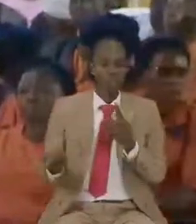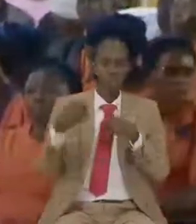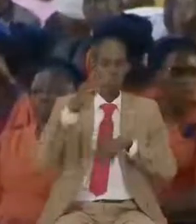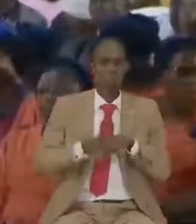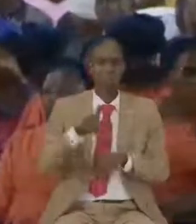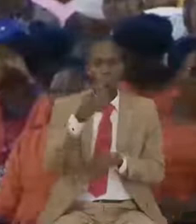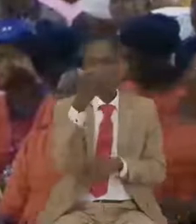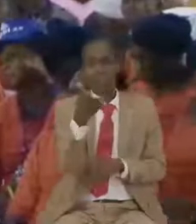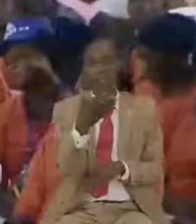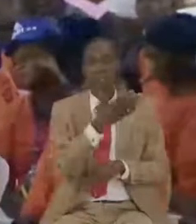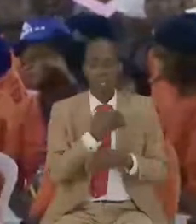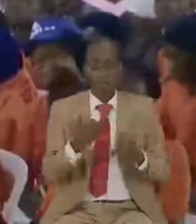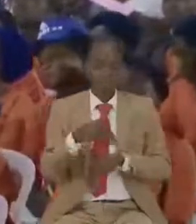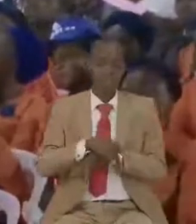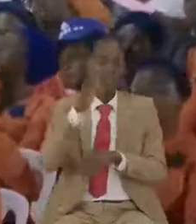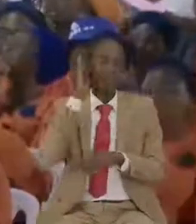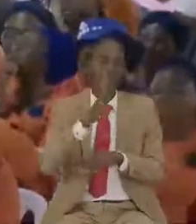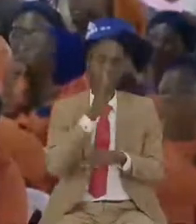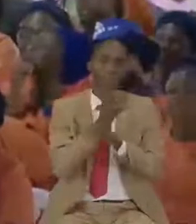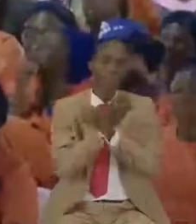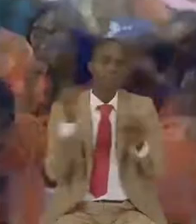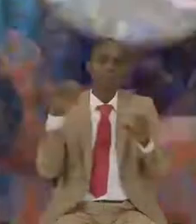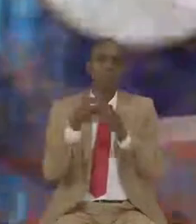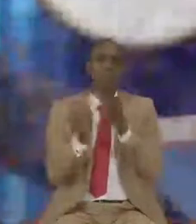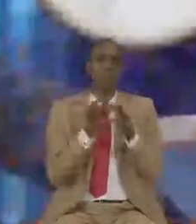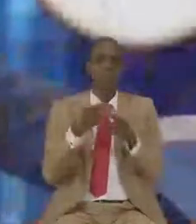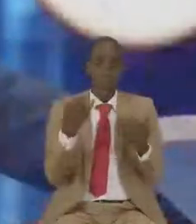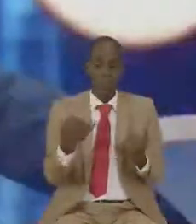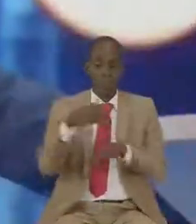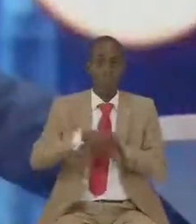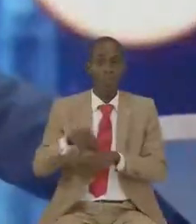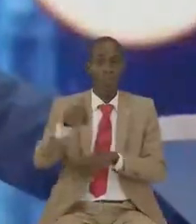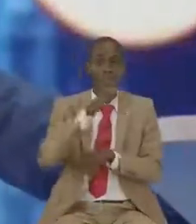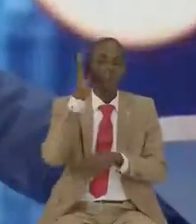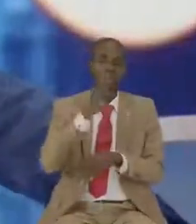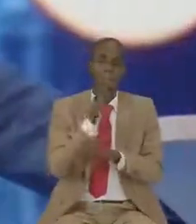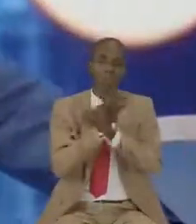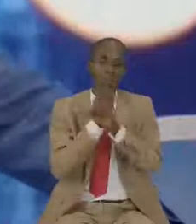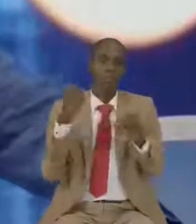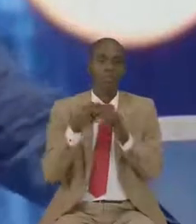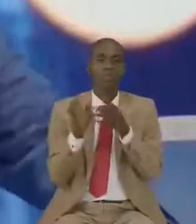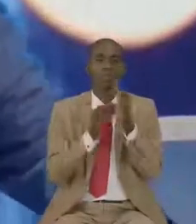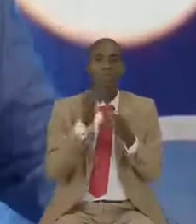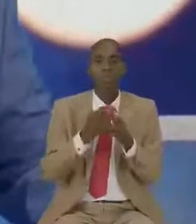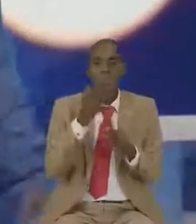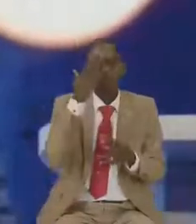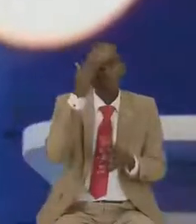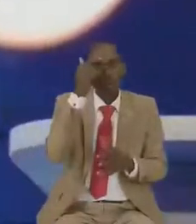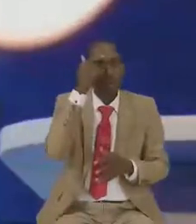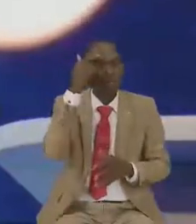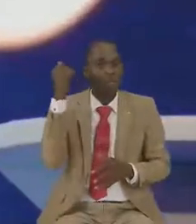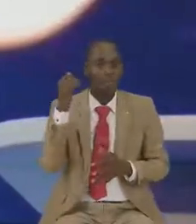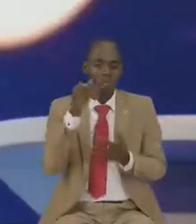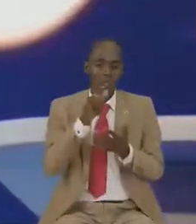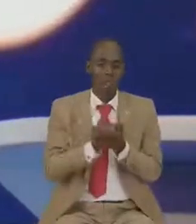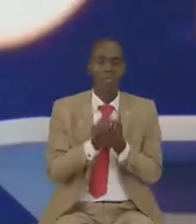cœur, cela va descendre sur toi et ce soir tu seras sauvé. Je dis, ce soir tu seras sauvé,